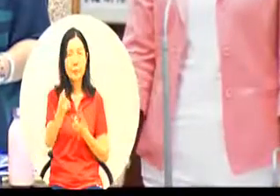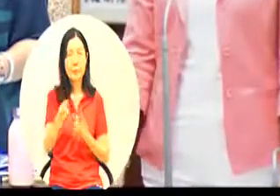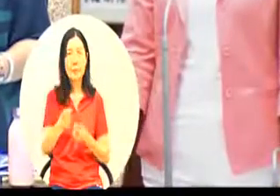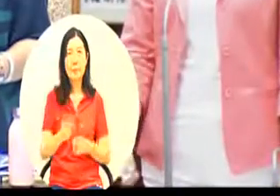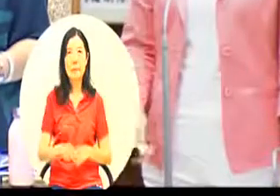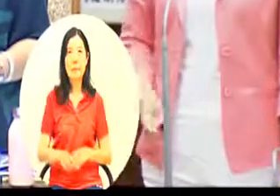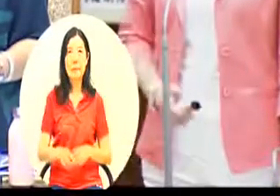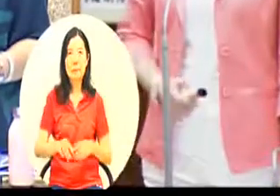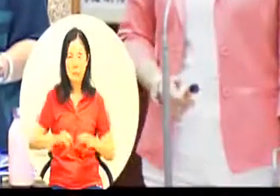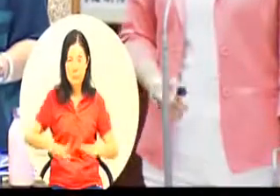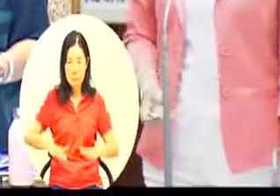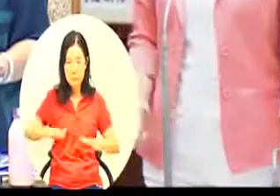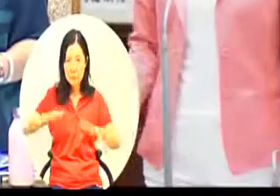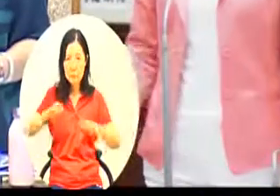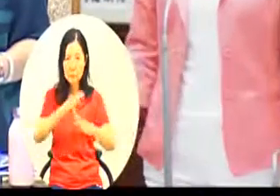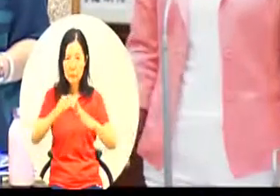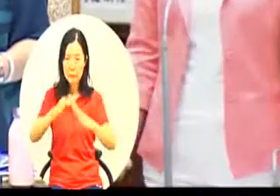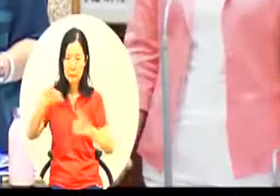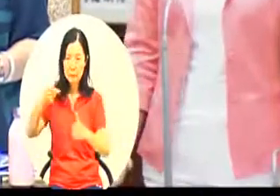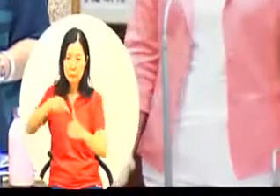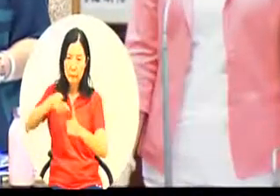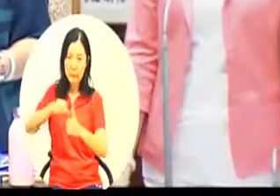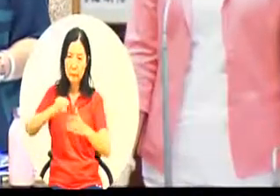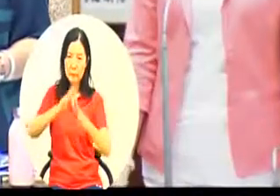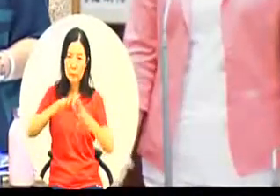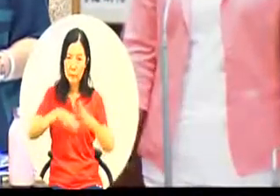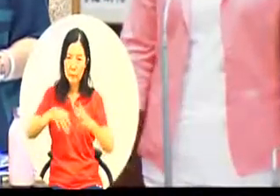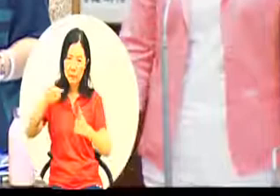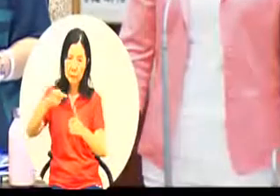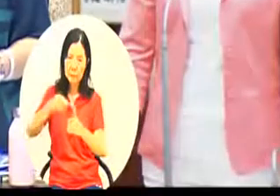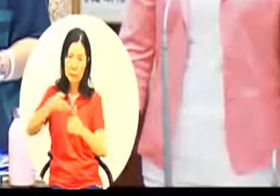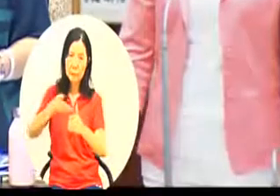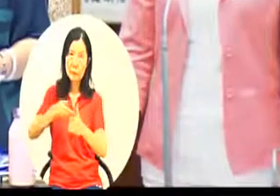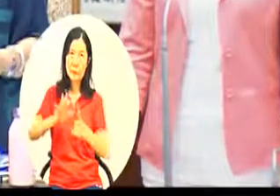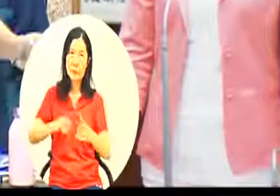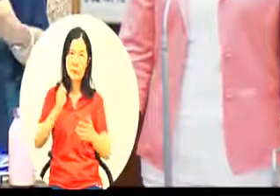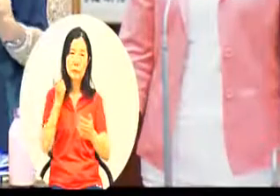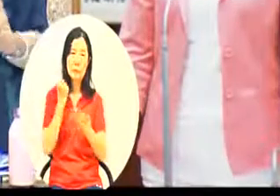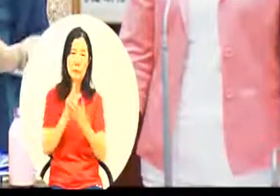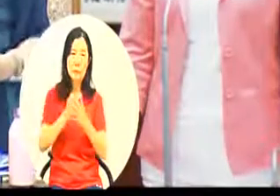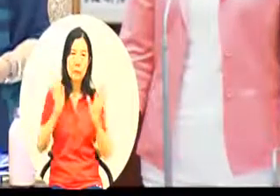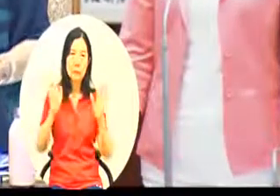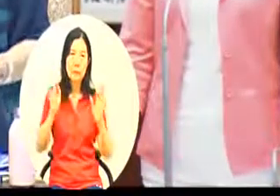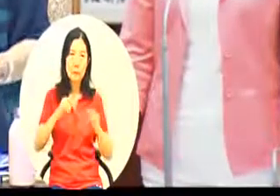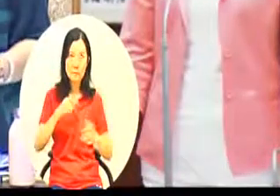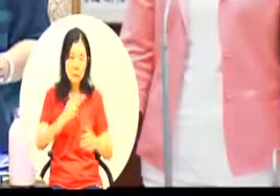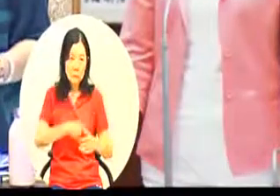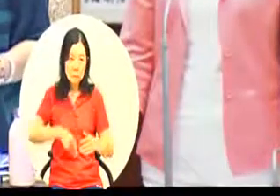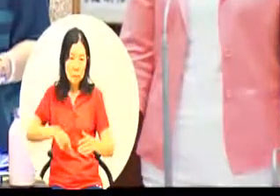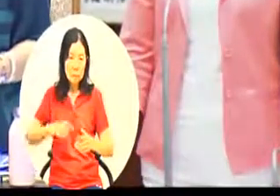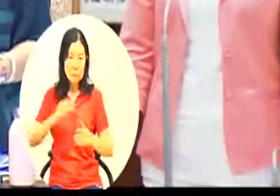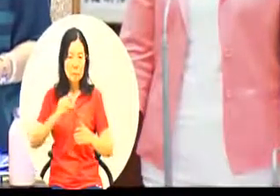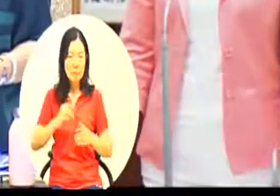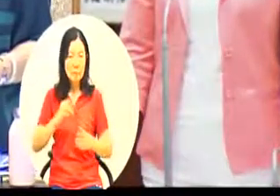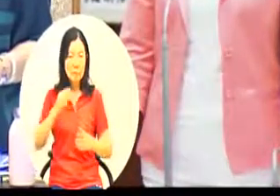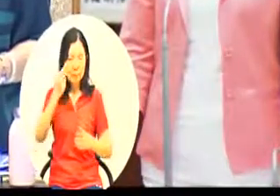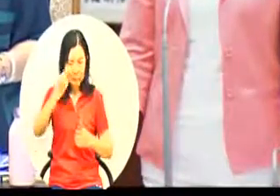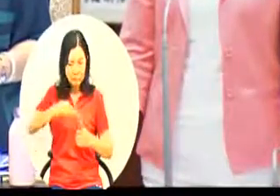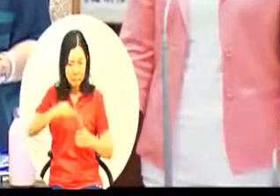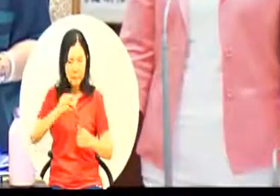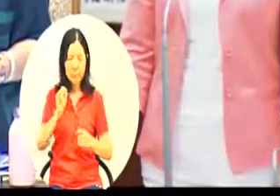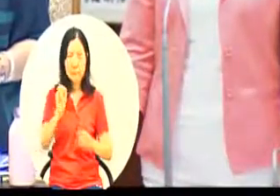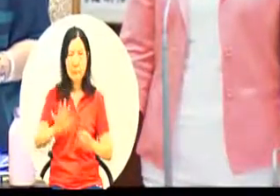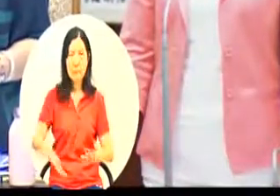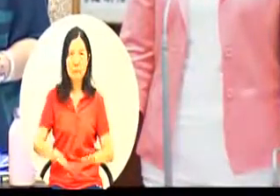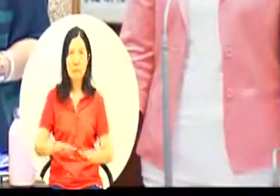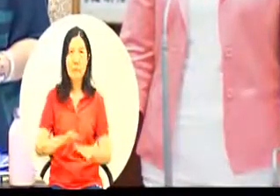够从小从学校的教育、家庭的教育，让每一个小孩都知道他的身体是不可被侵犯的。所以，我们现在